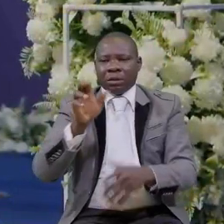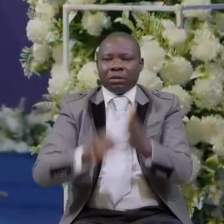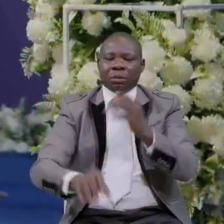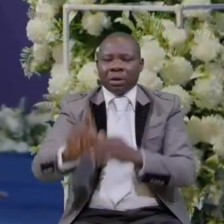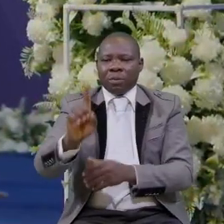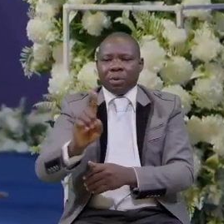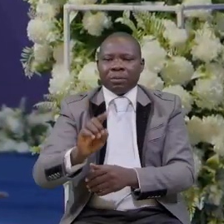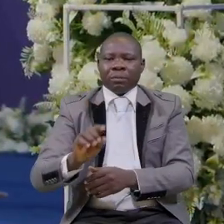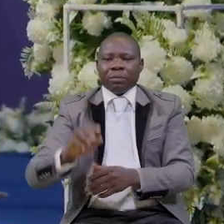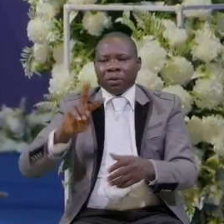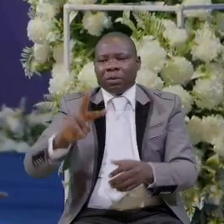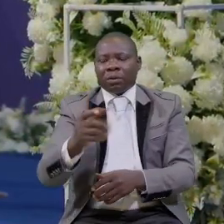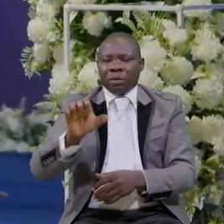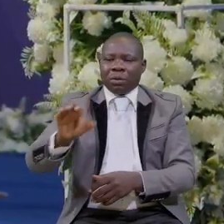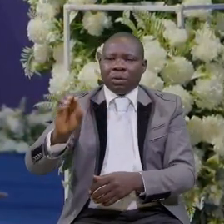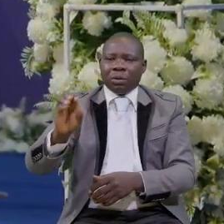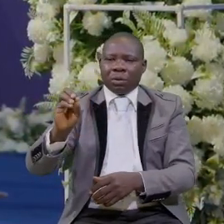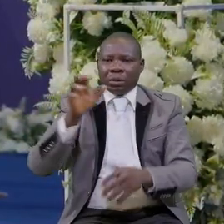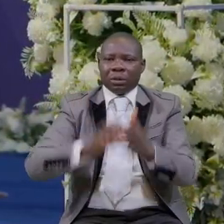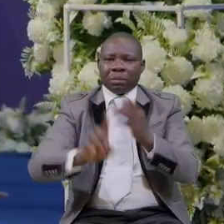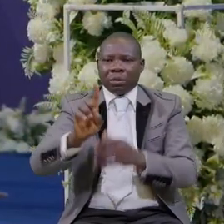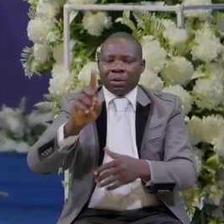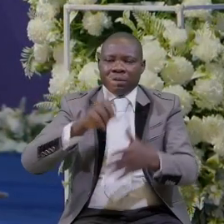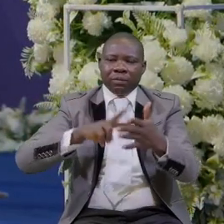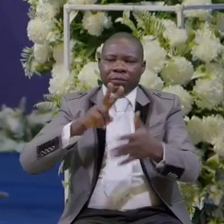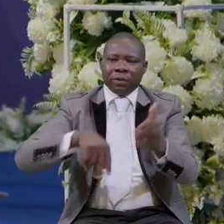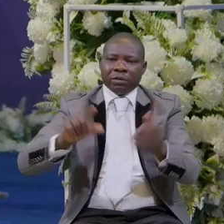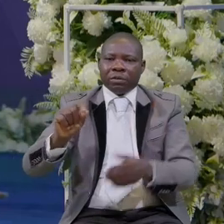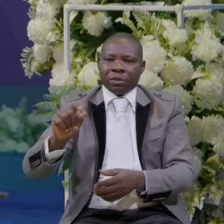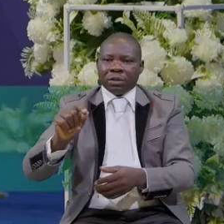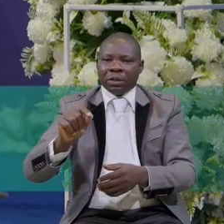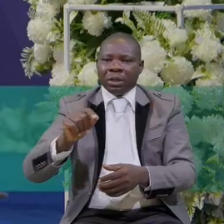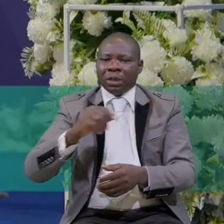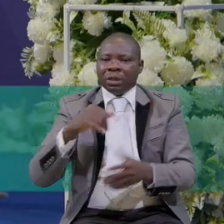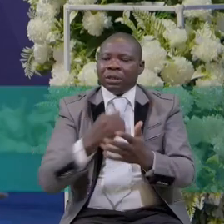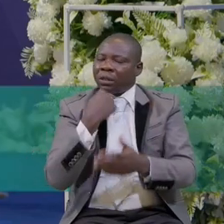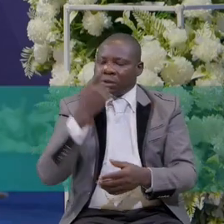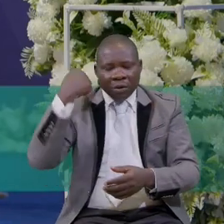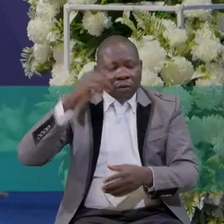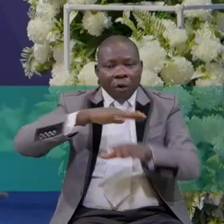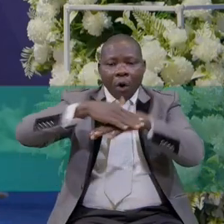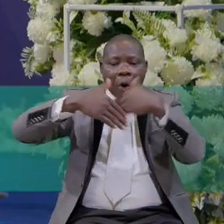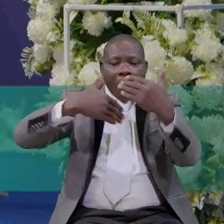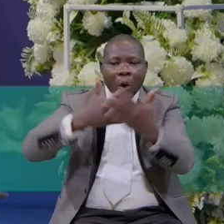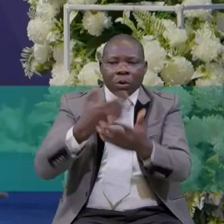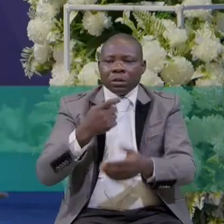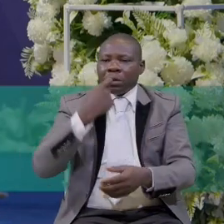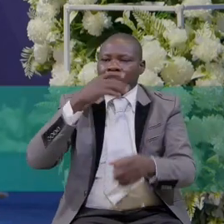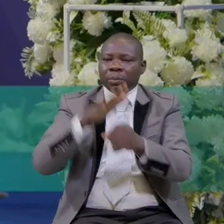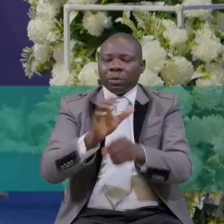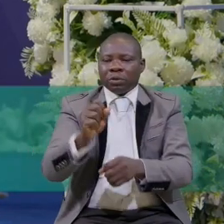2 Corinthiens chapitre 1, verset 20. 2 Corinthiens 1, 20.